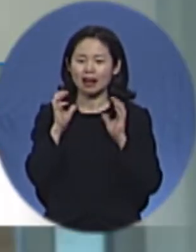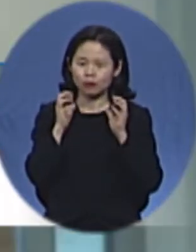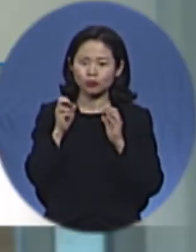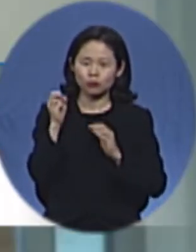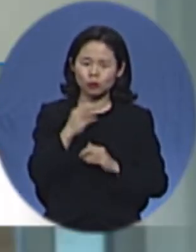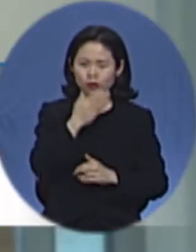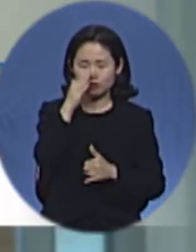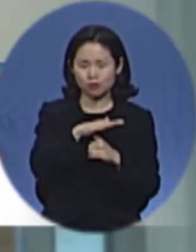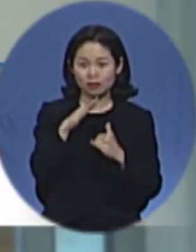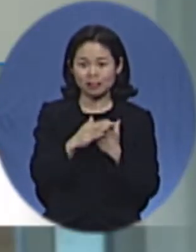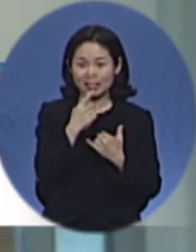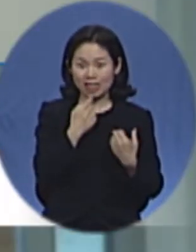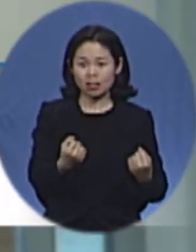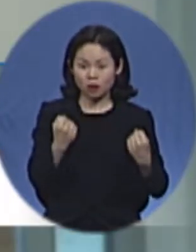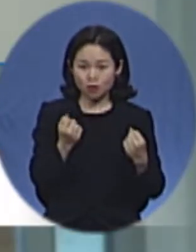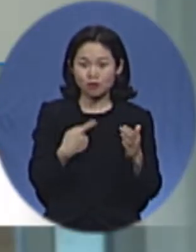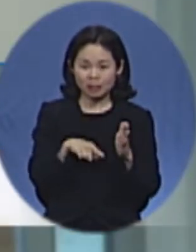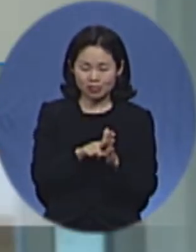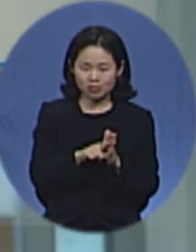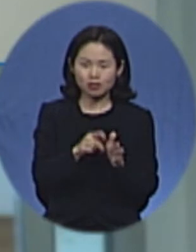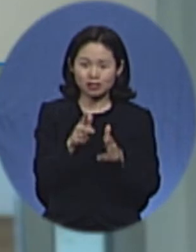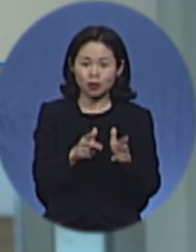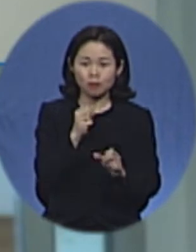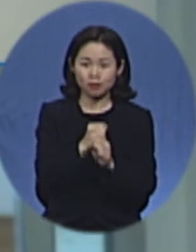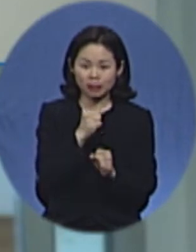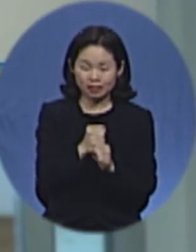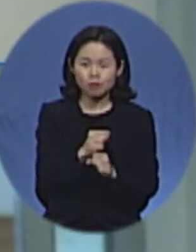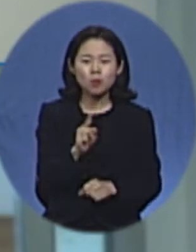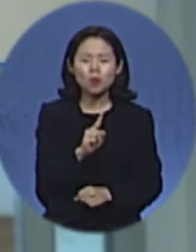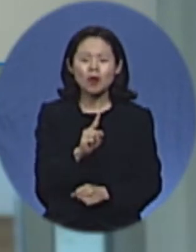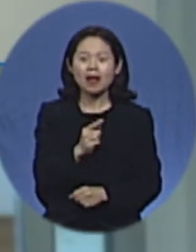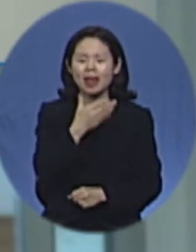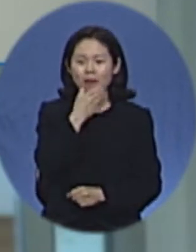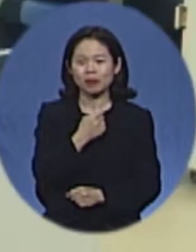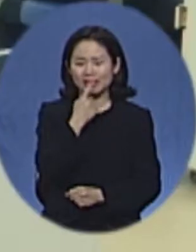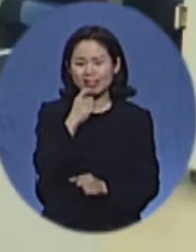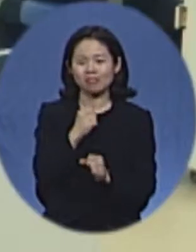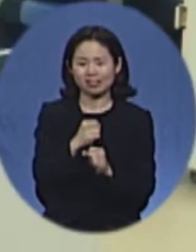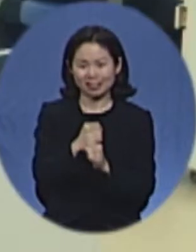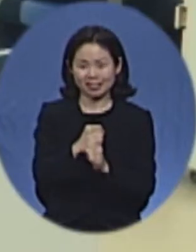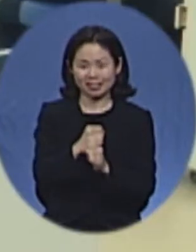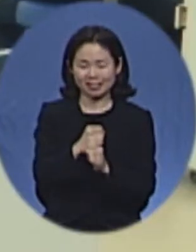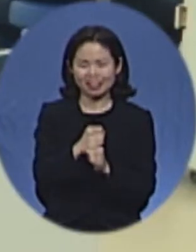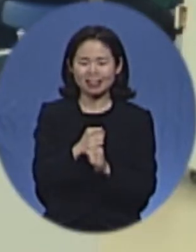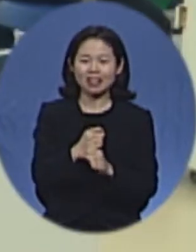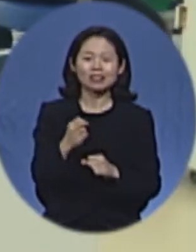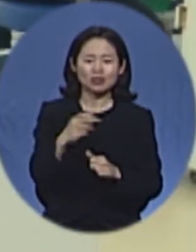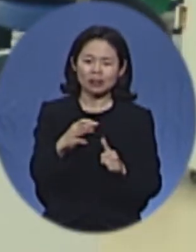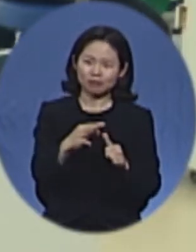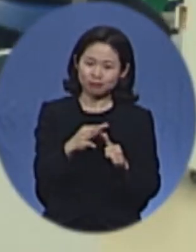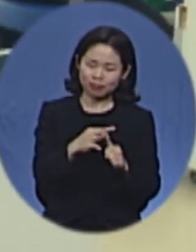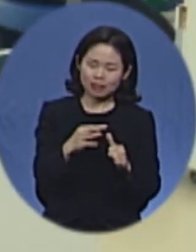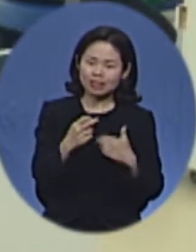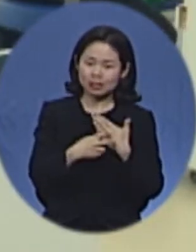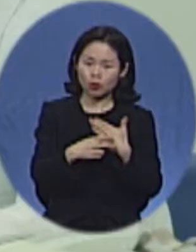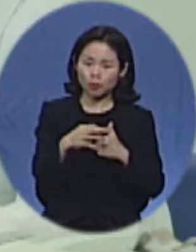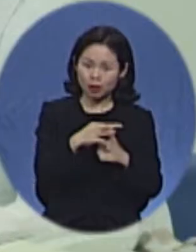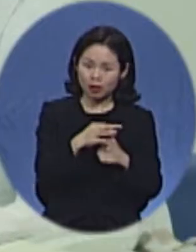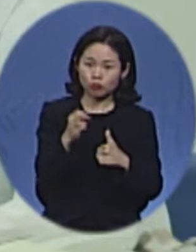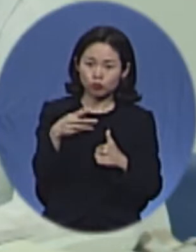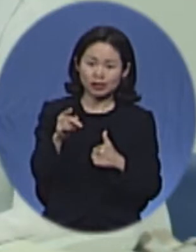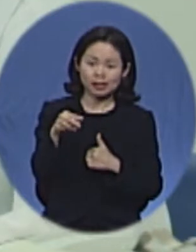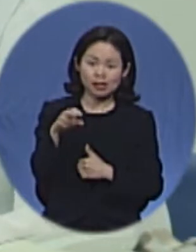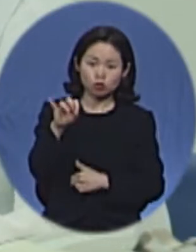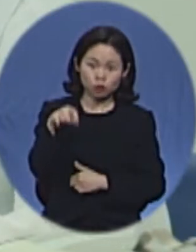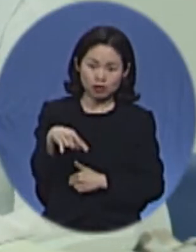치아 건강을 지켜주기 위해 추진하는 행복 치아 만들기. 의료급여 대상자와 차상위 계층, 중위소득